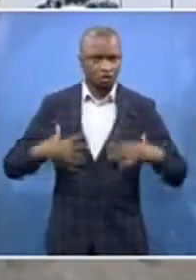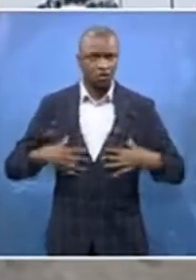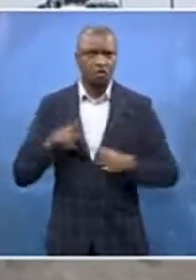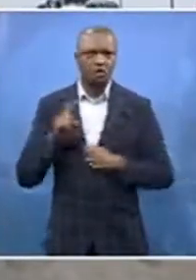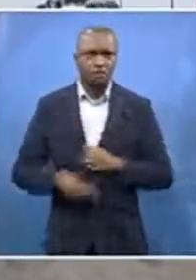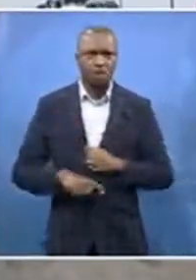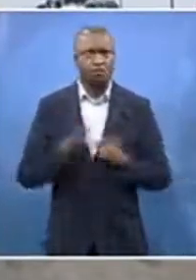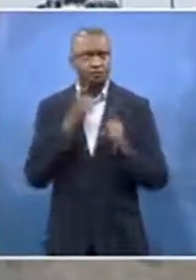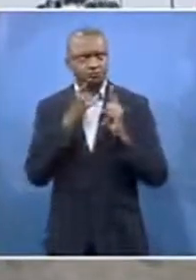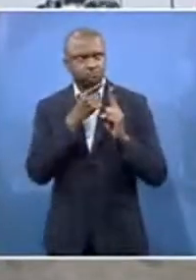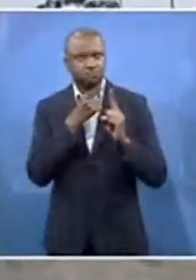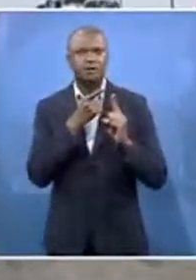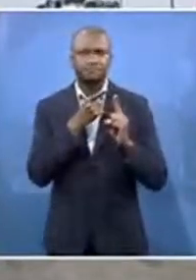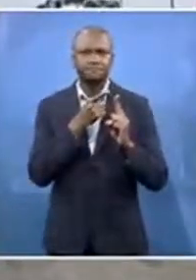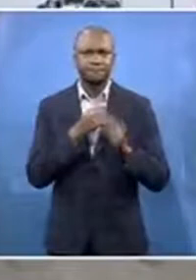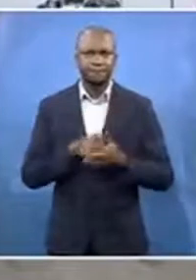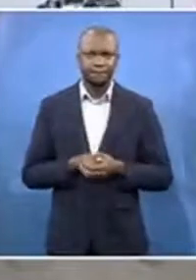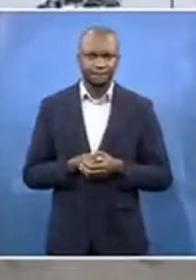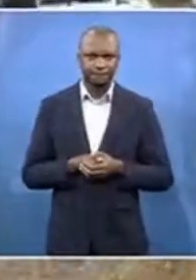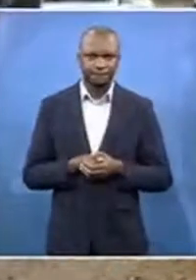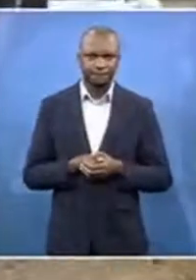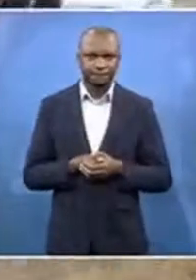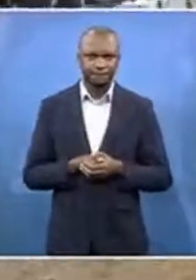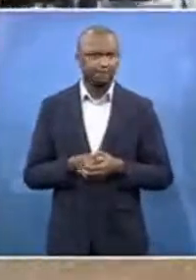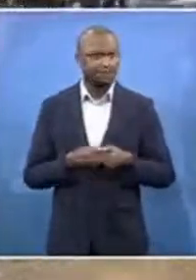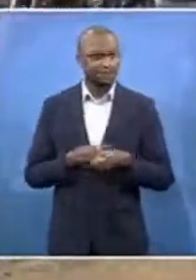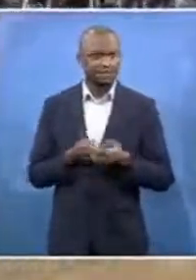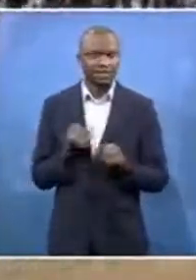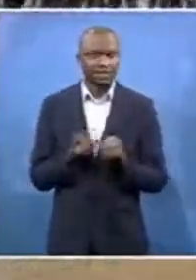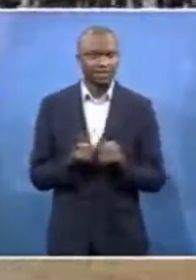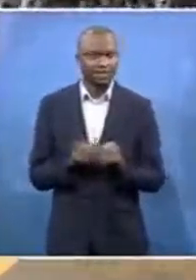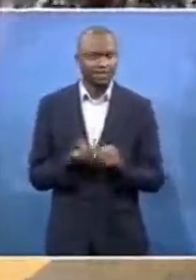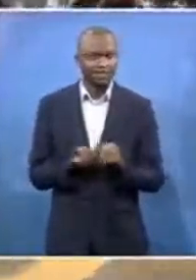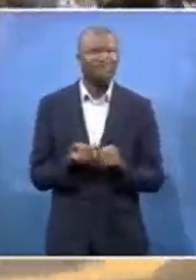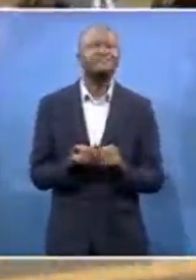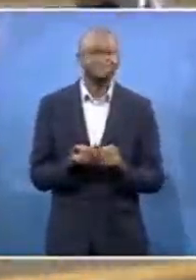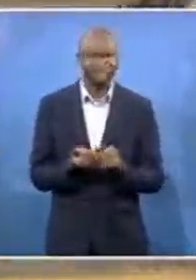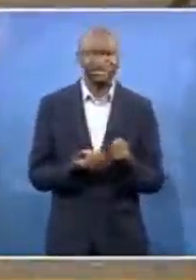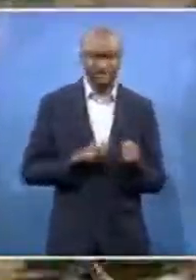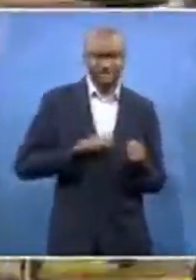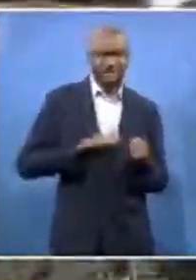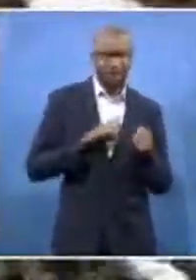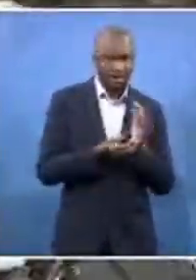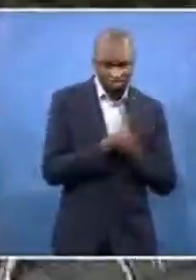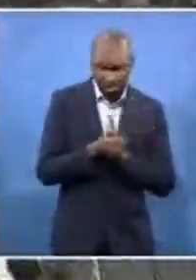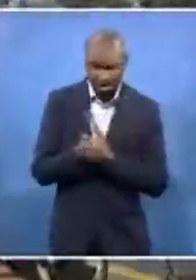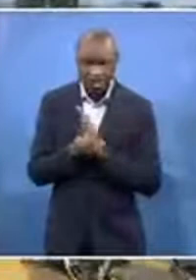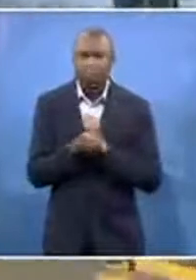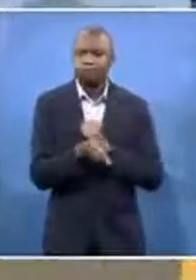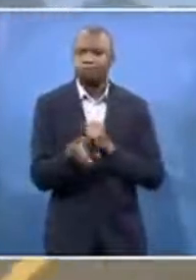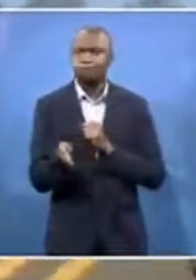bafunani kuwo yiwo kanye ke lo mjaho nakutholakala khona labasafufusa laba bese